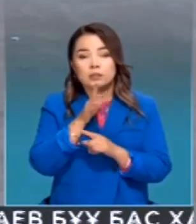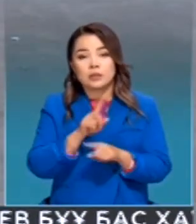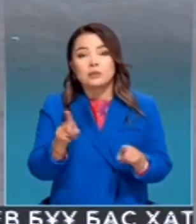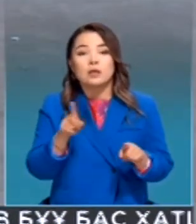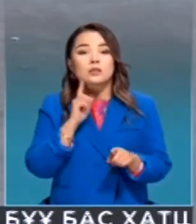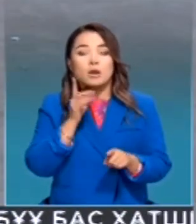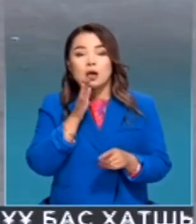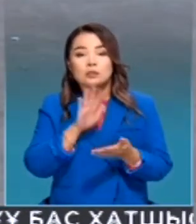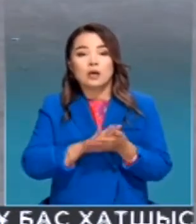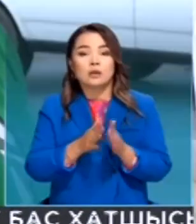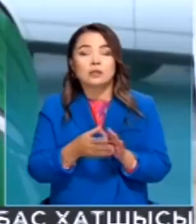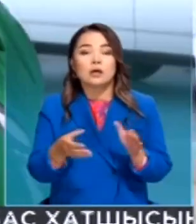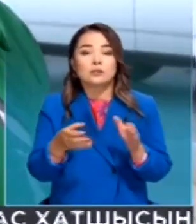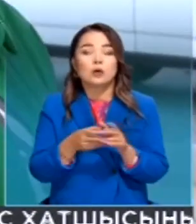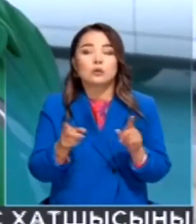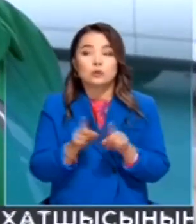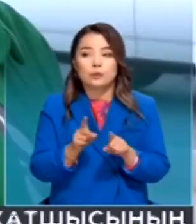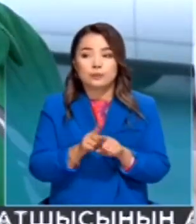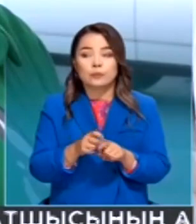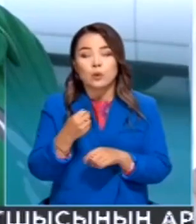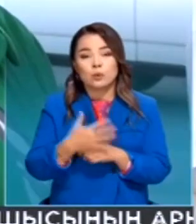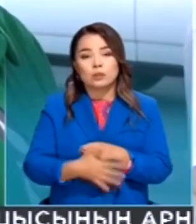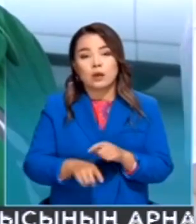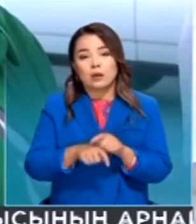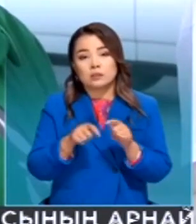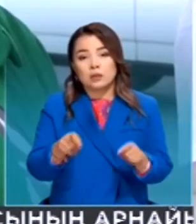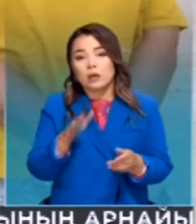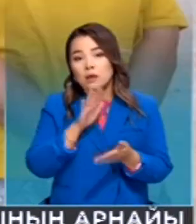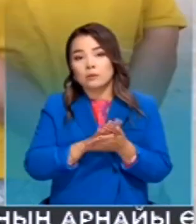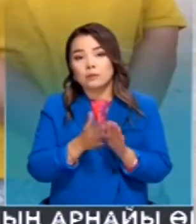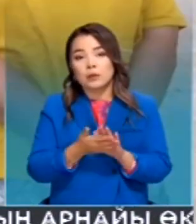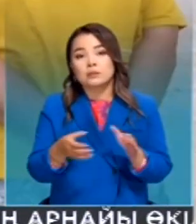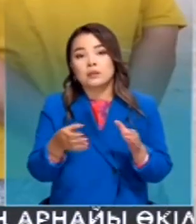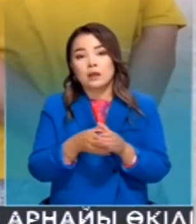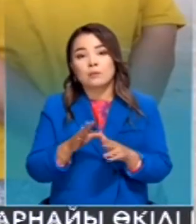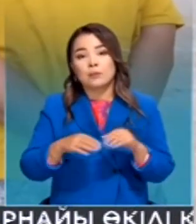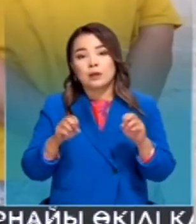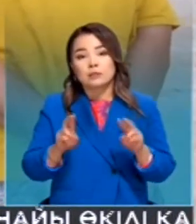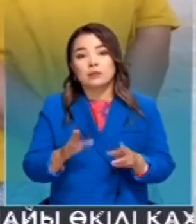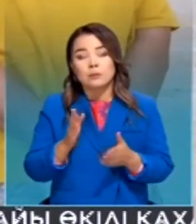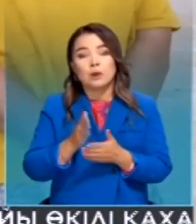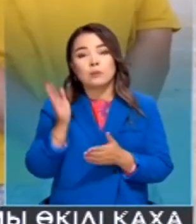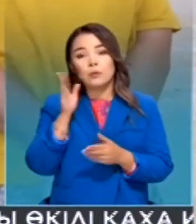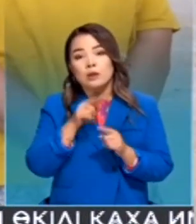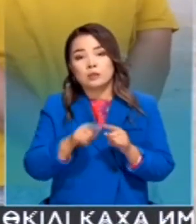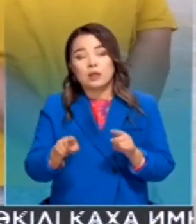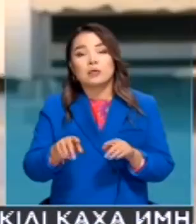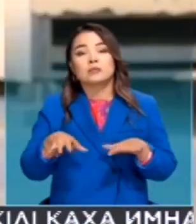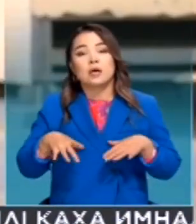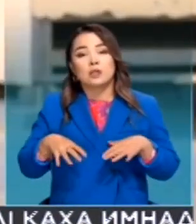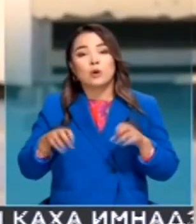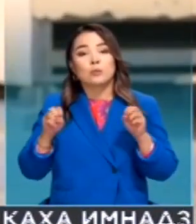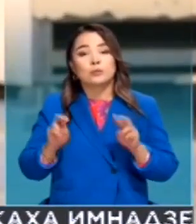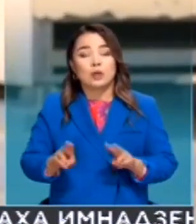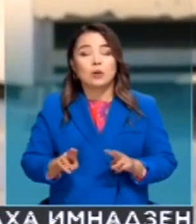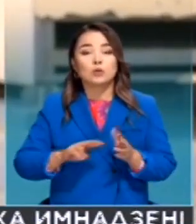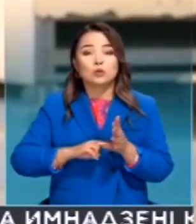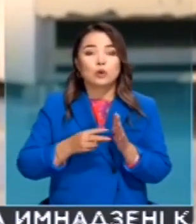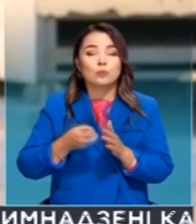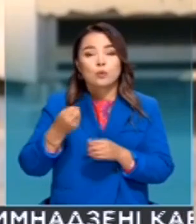қоғамға бейімдеу, әлеуметтендіру орталығын ашу уақыт еншісіндегі мәселе дейді мамандар. Бірақ алда санаториялық орталық ашу